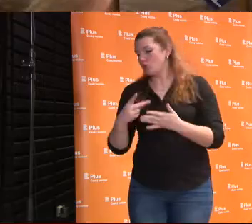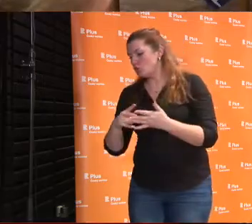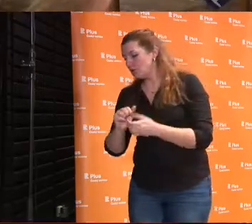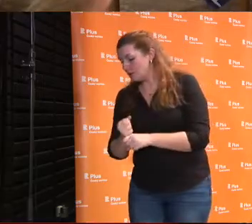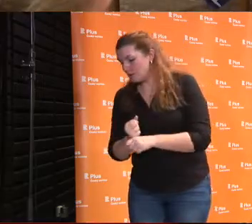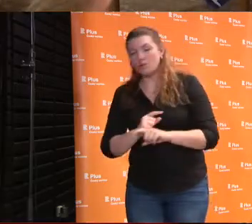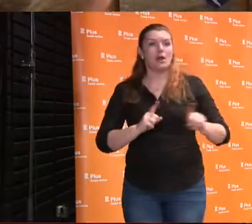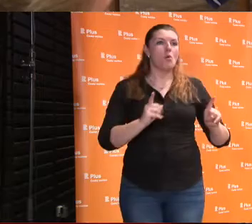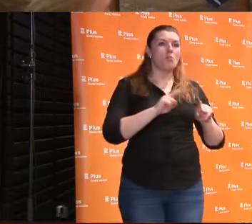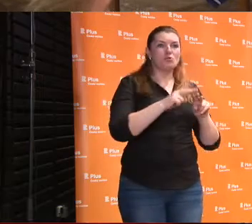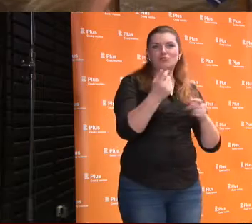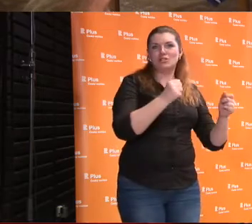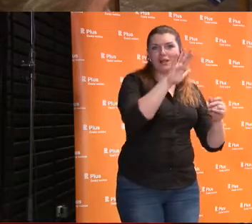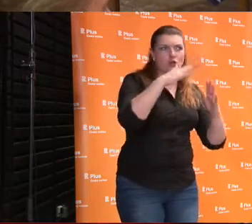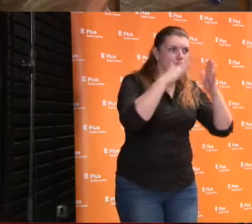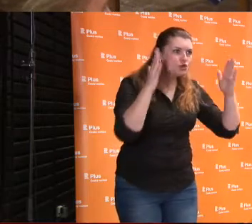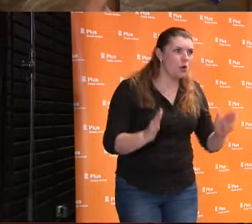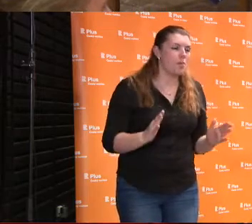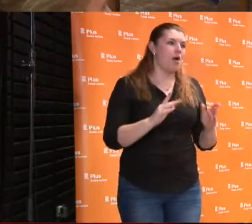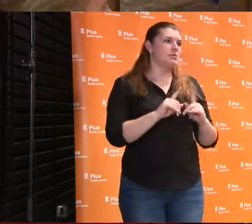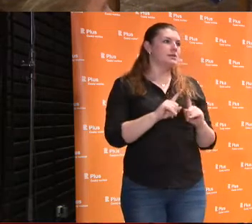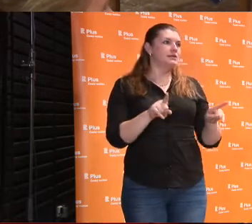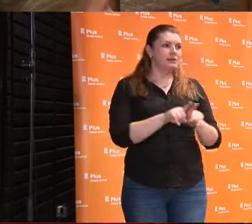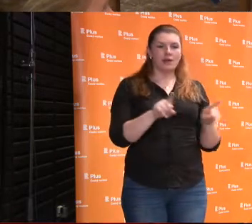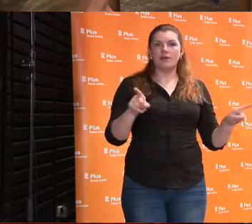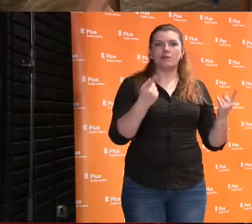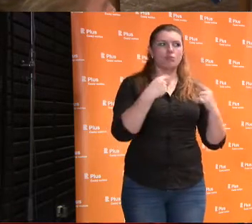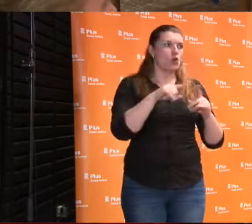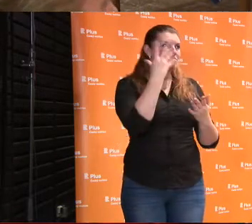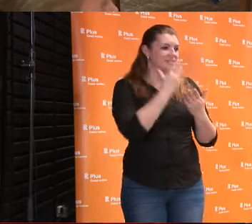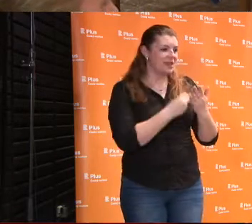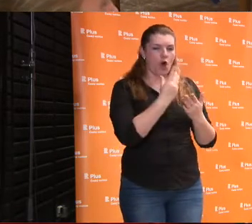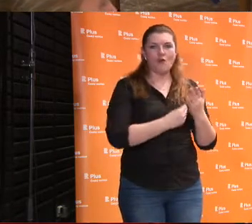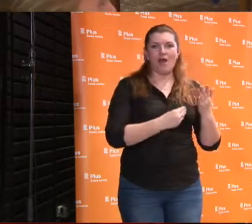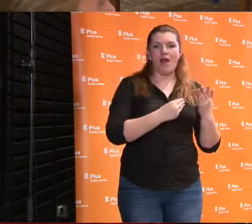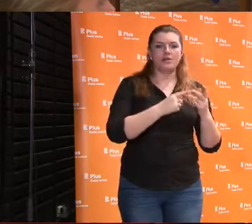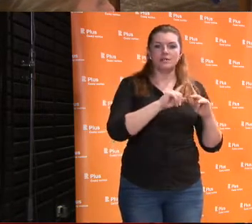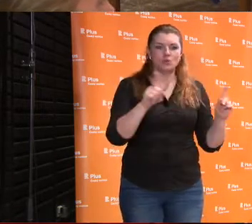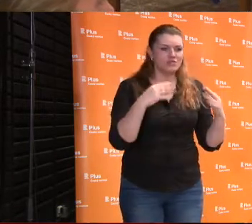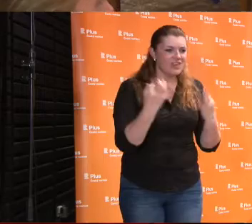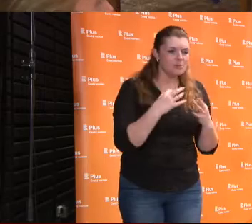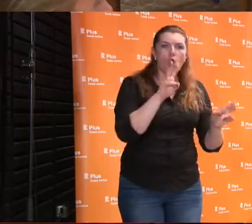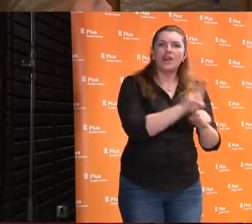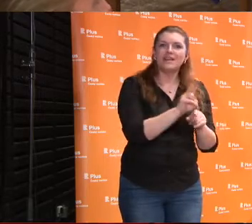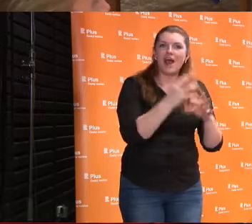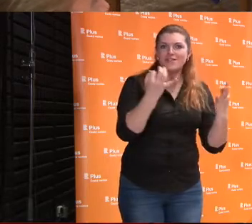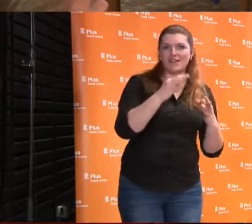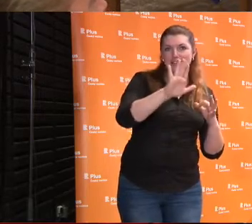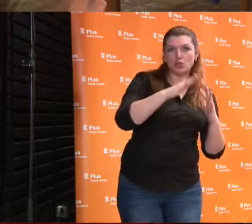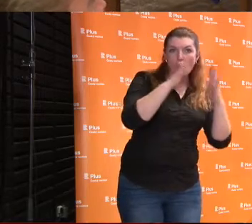řízení našich domovů. Internet věcí umožní pravděpodobně to, že nastavování různých parametrů a hlídání různých věcí v našem domově